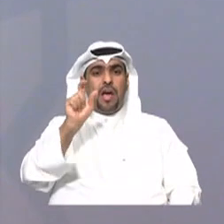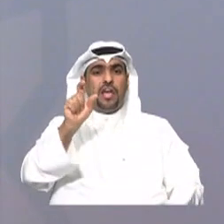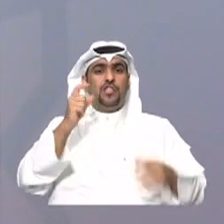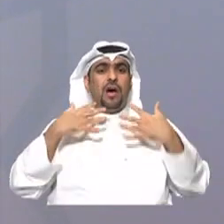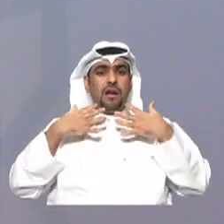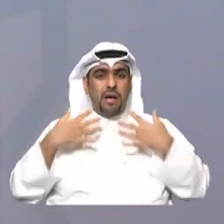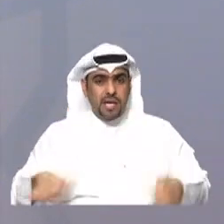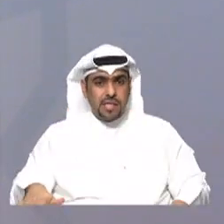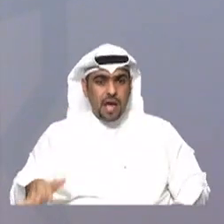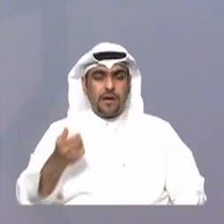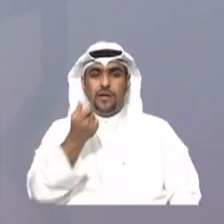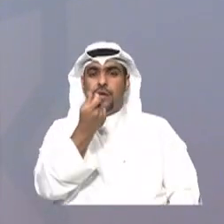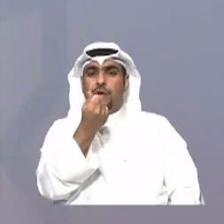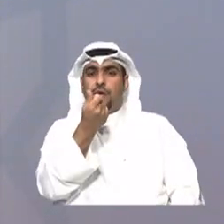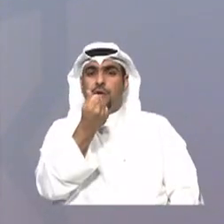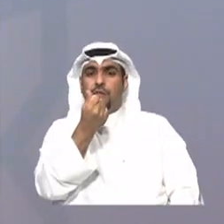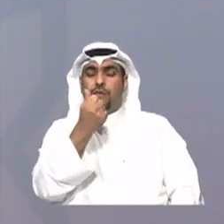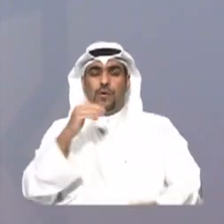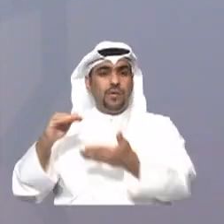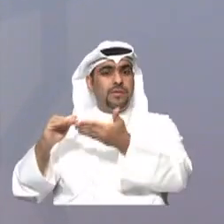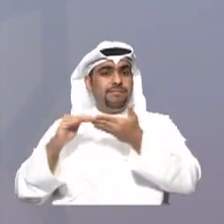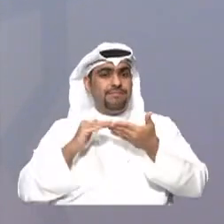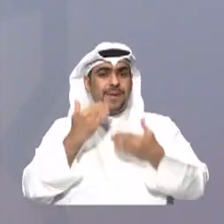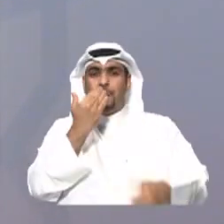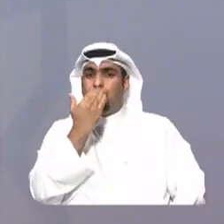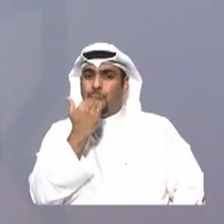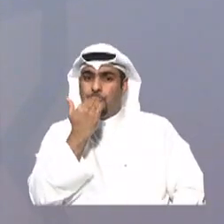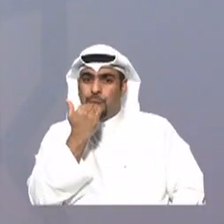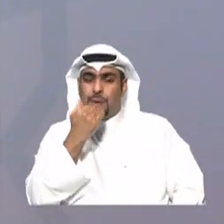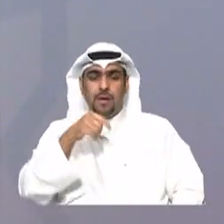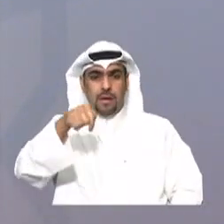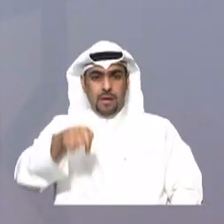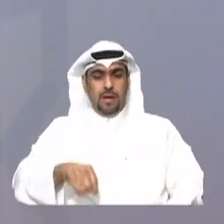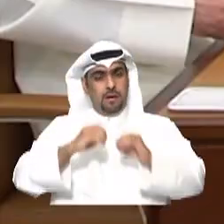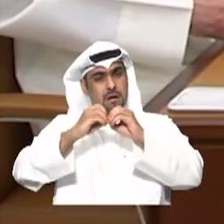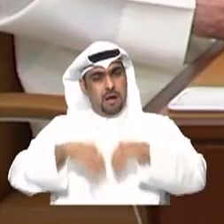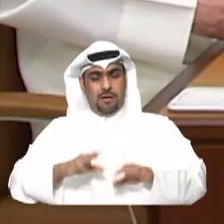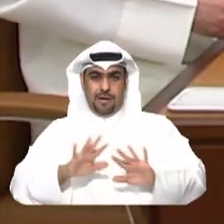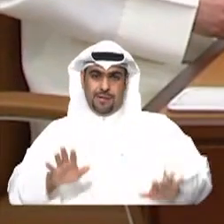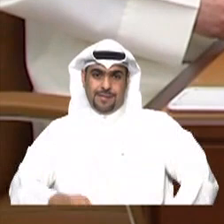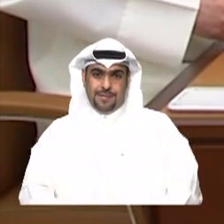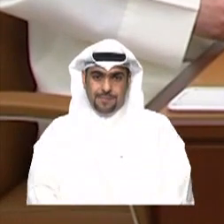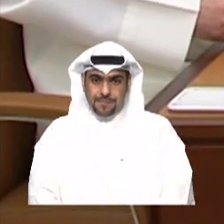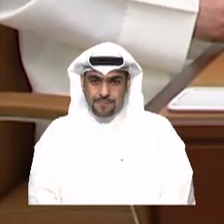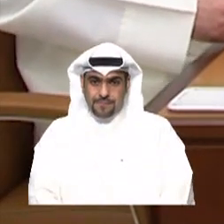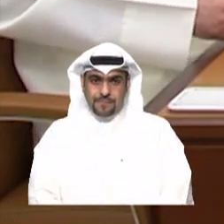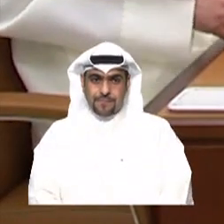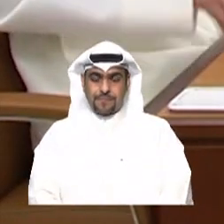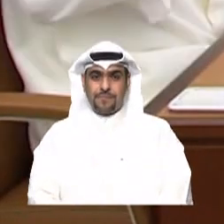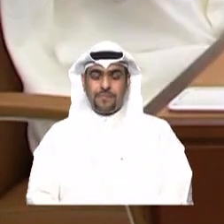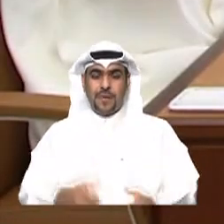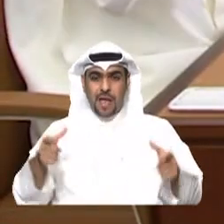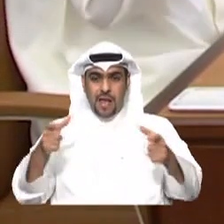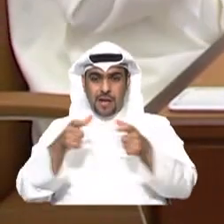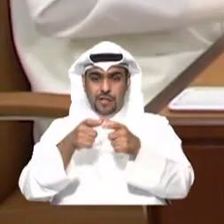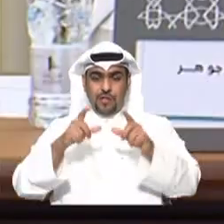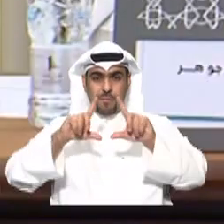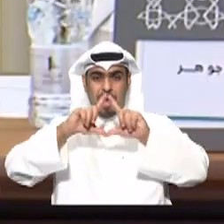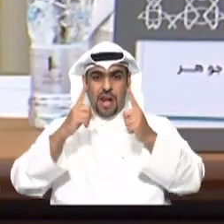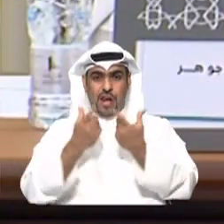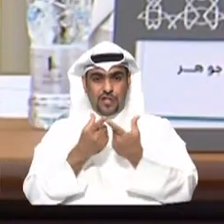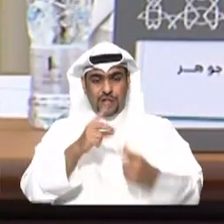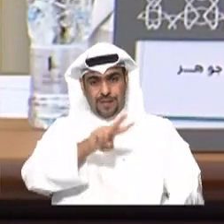وضعنا الكثير من الاليات لحاله هذه المشاكل وعلى صعيد اجتماعات اللجان البرلمانيه الاخرى